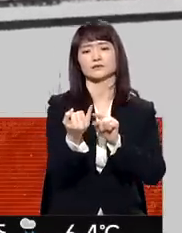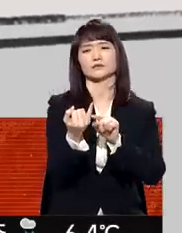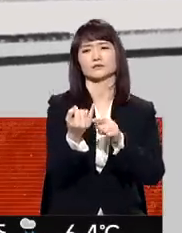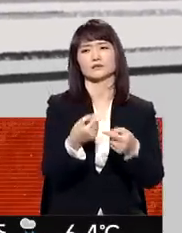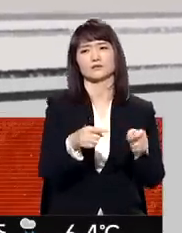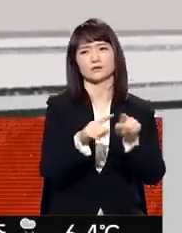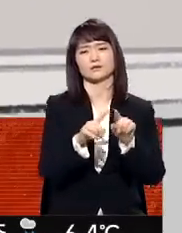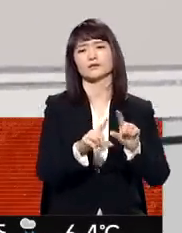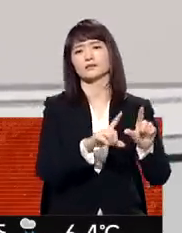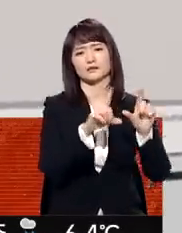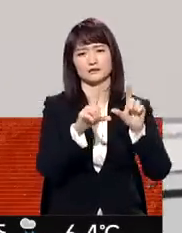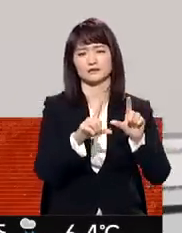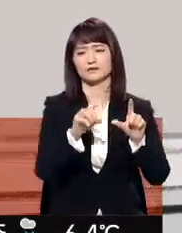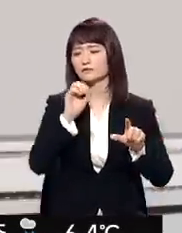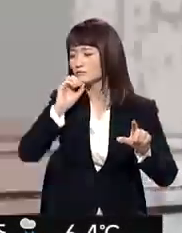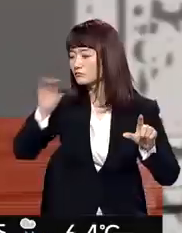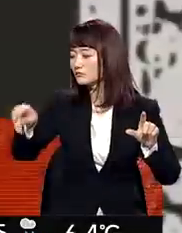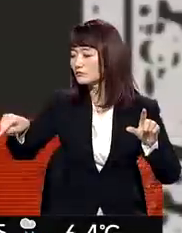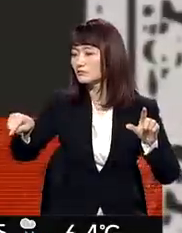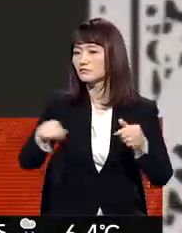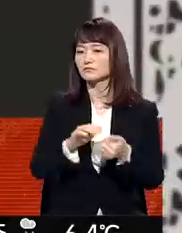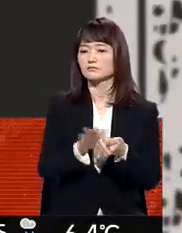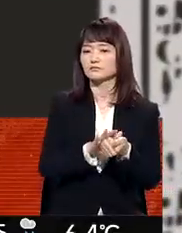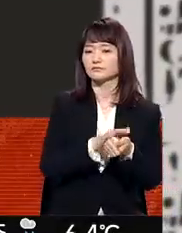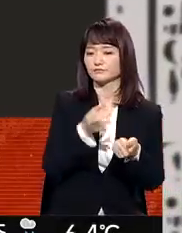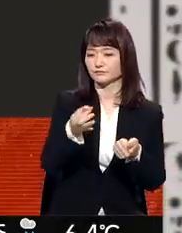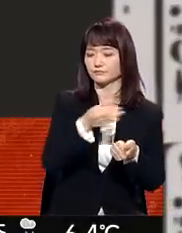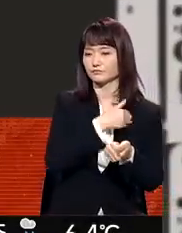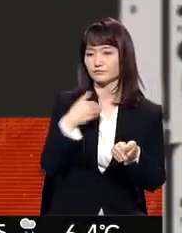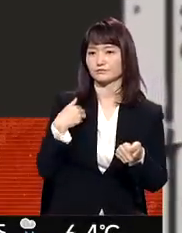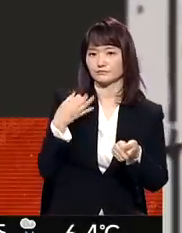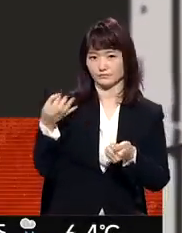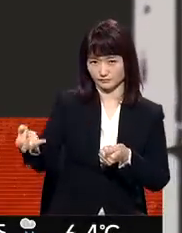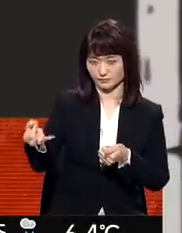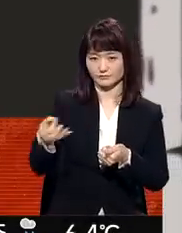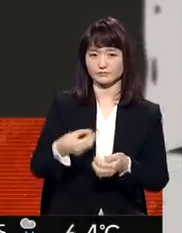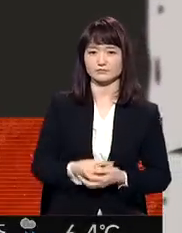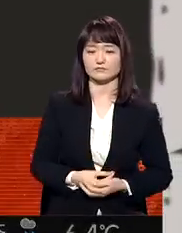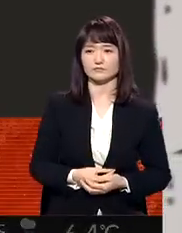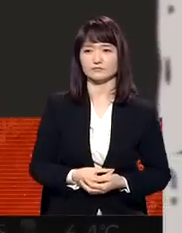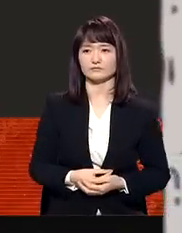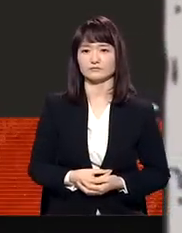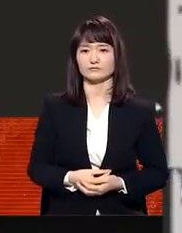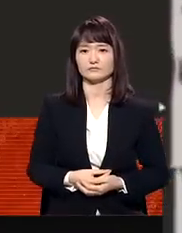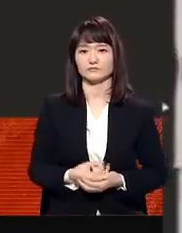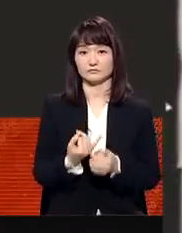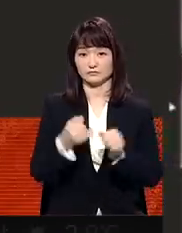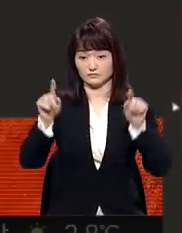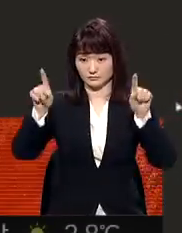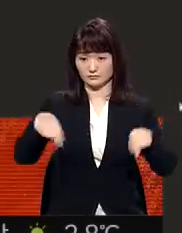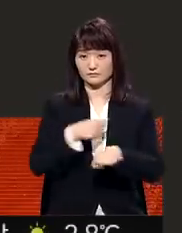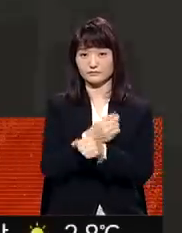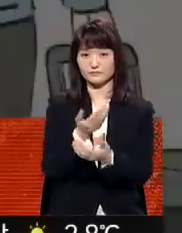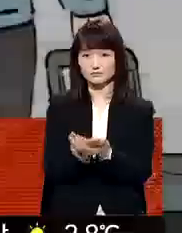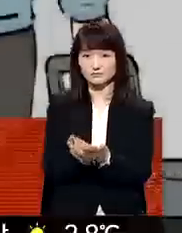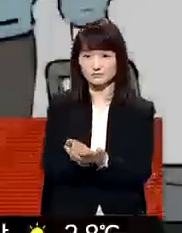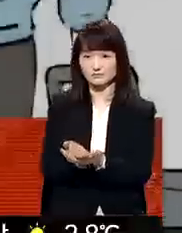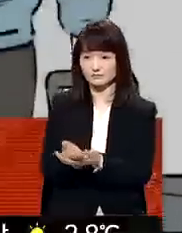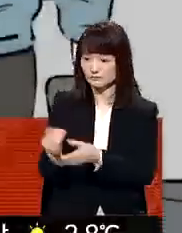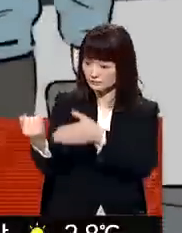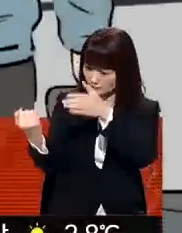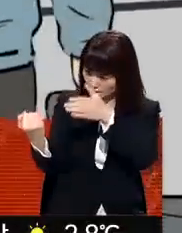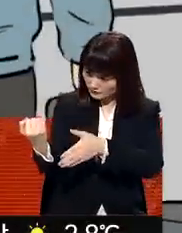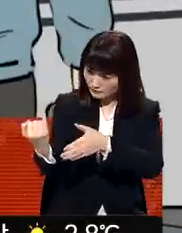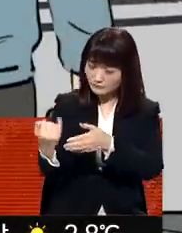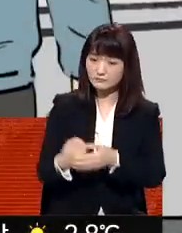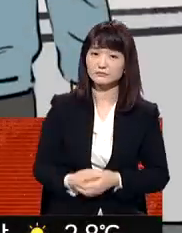가겠다고 말했다는 거예요 그러면서 위자료로 넉넉히 준다고 했는데 그렇게 말하고 나면서 이혼해 달라고 요청을 했어요